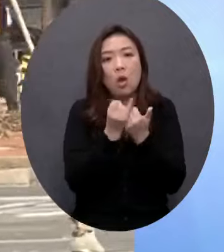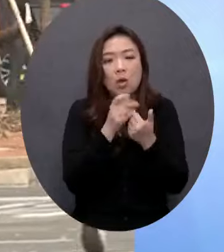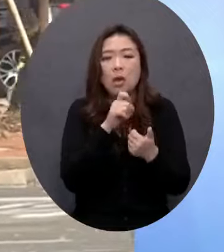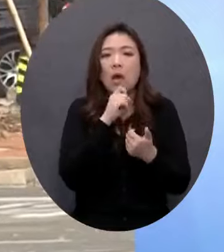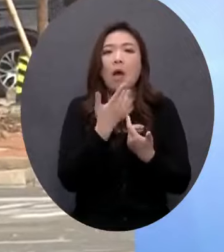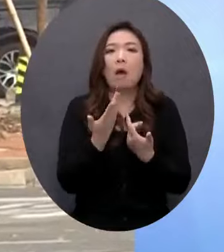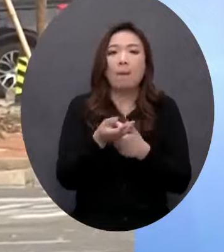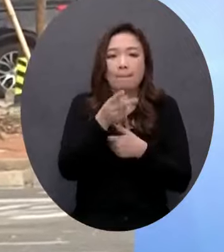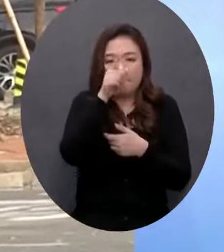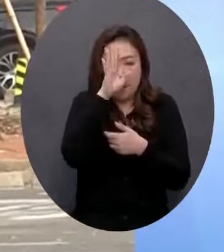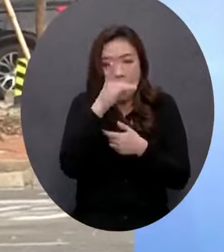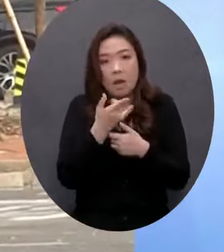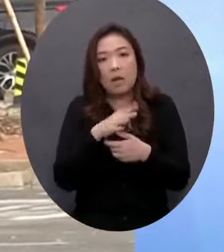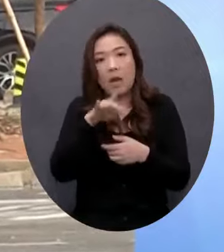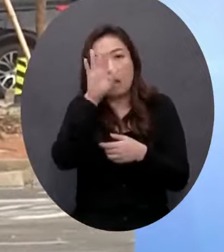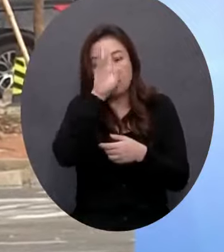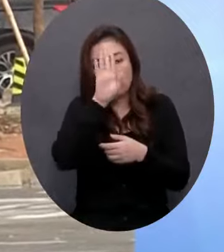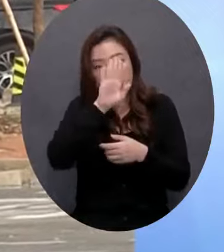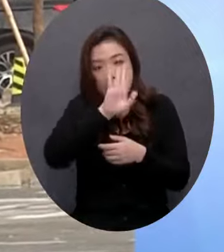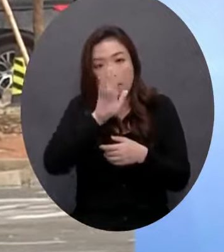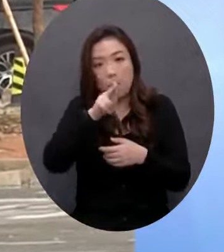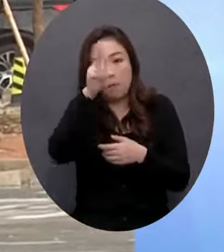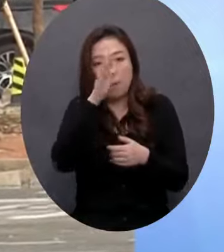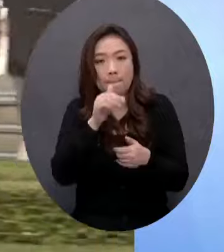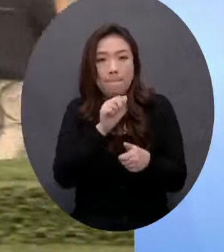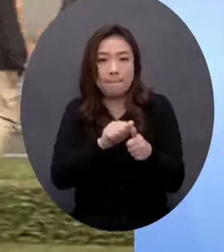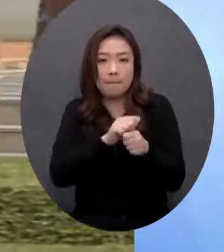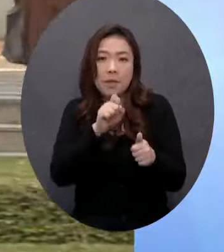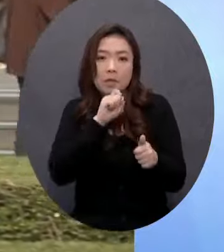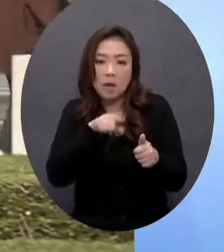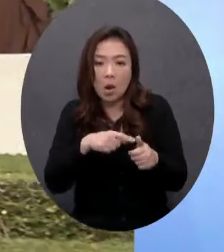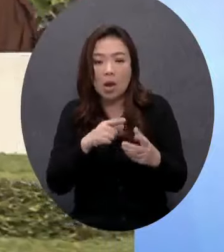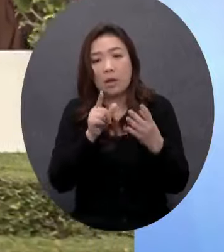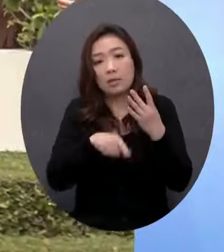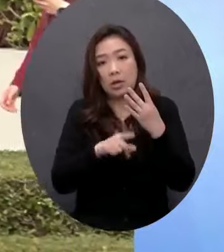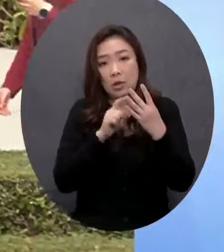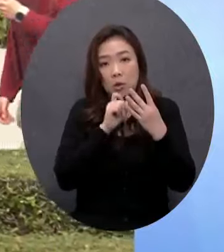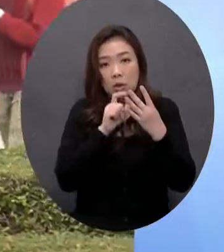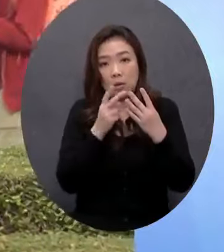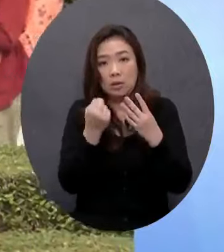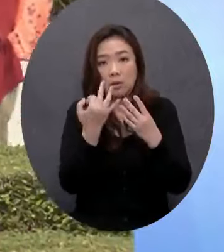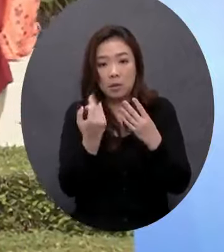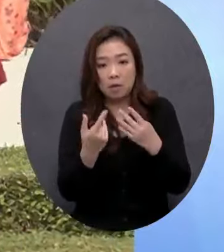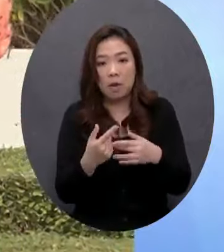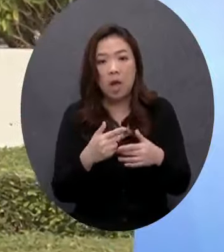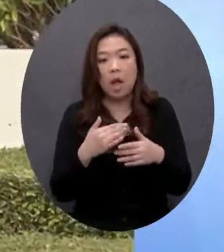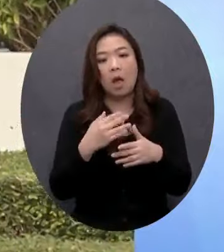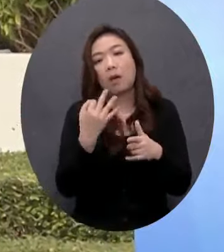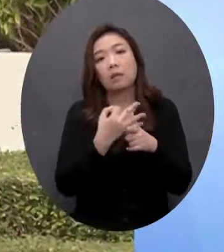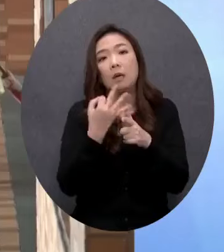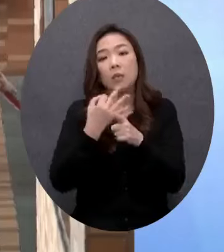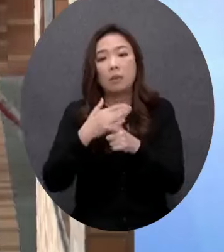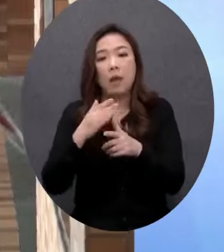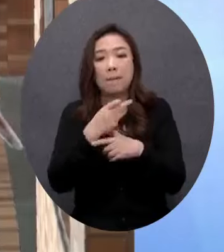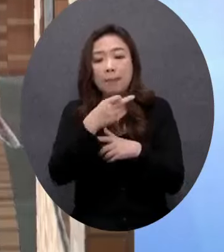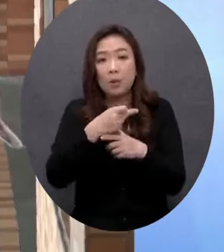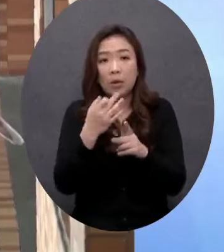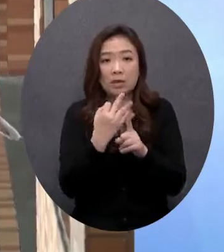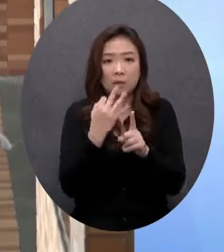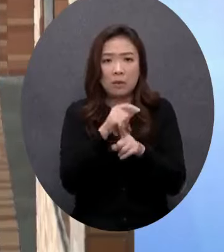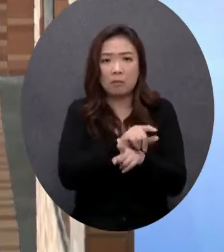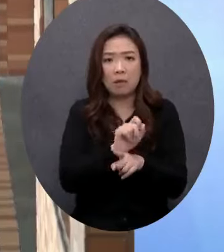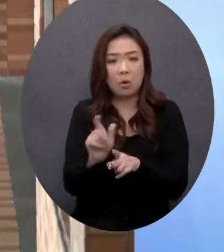员电话骗案的数字有上升趋势，四月有23宗，高于首季每个月平均的13宗。商